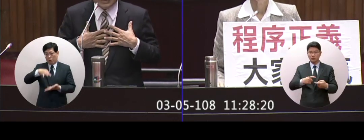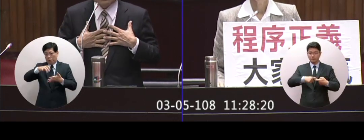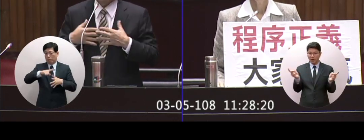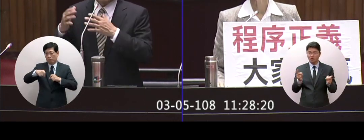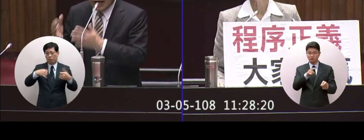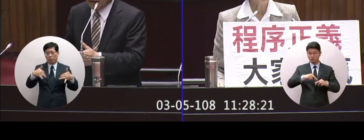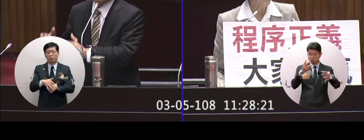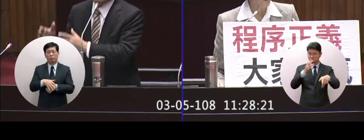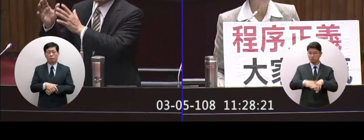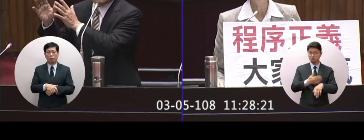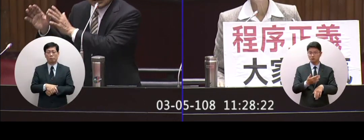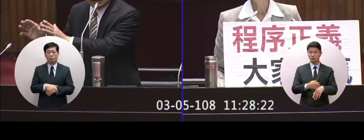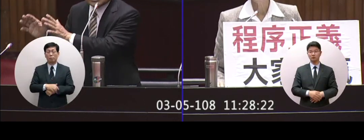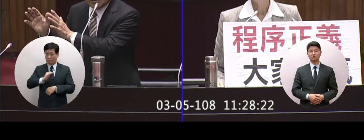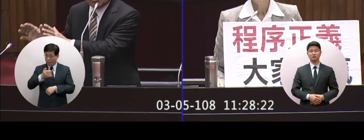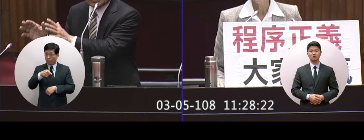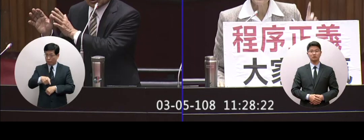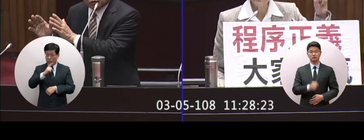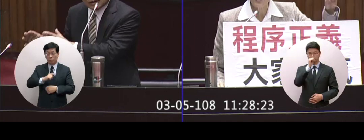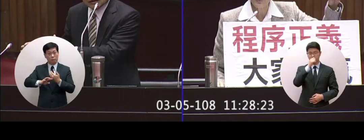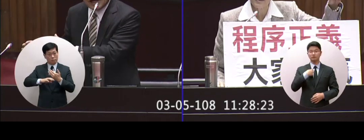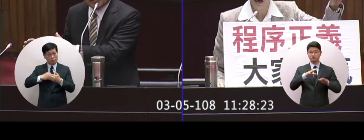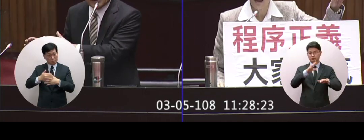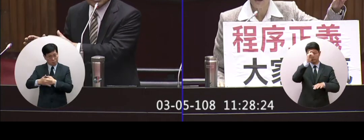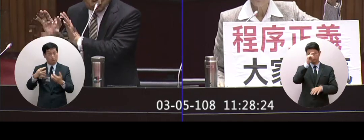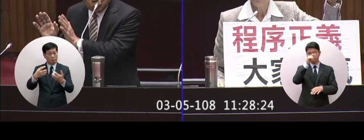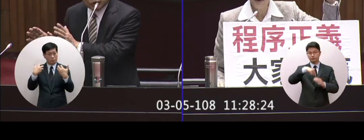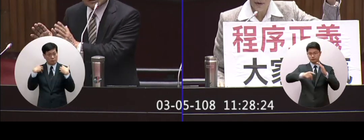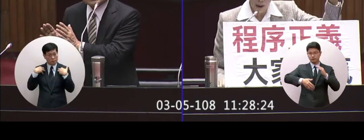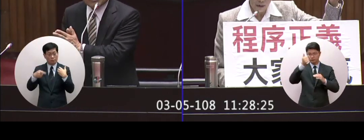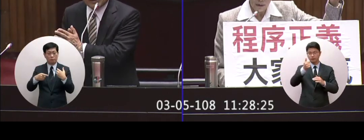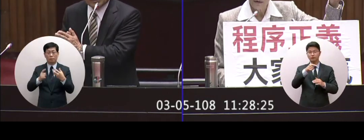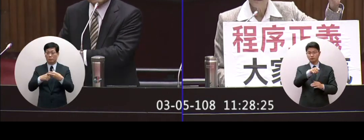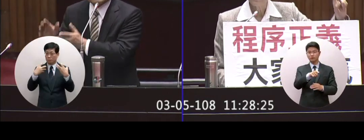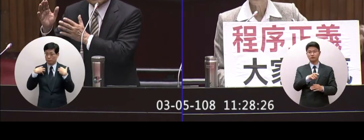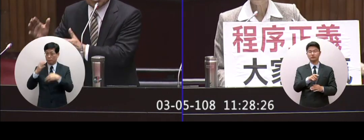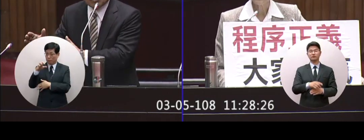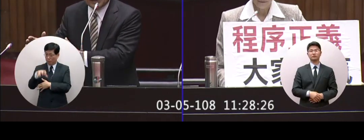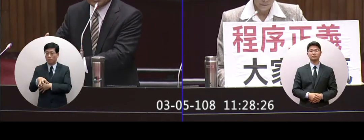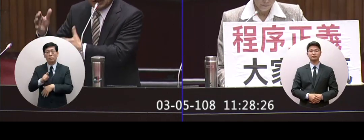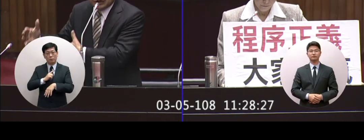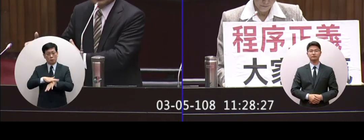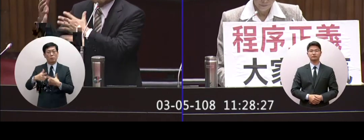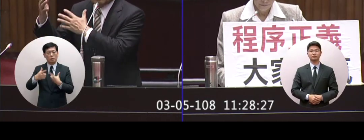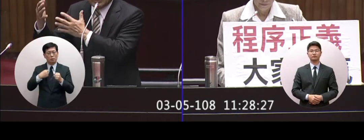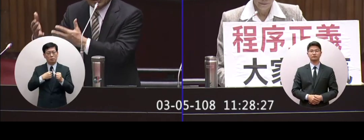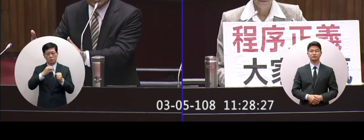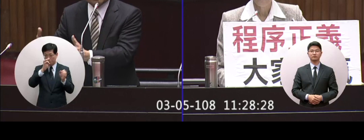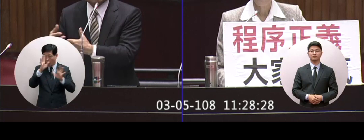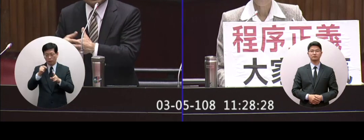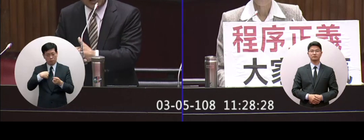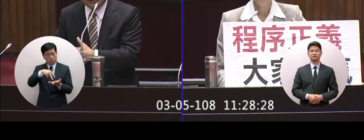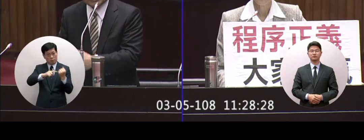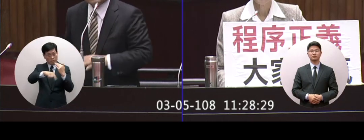何主张。 好，你现在好。 这个相关的主政单位，主政单位他都会以贵